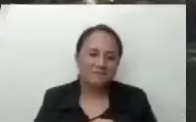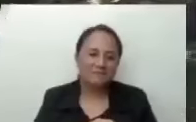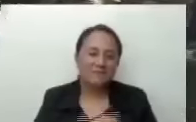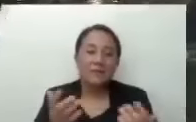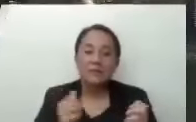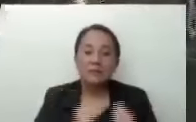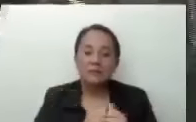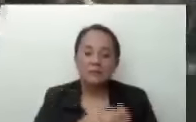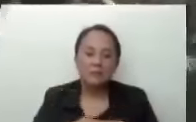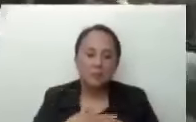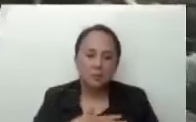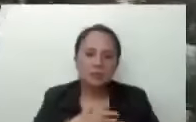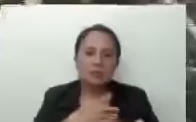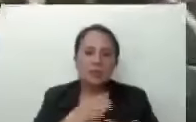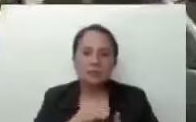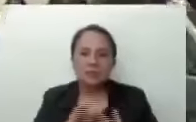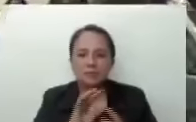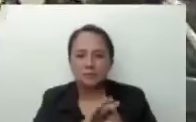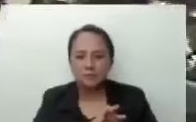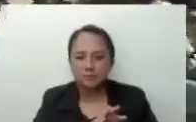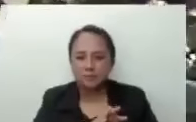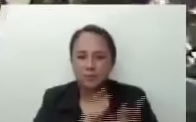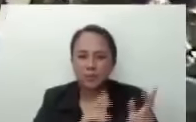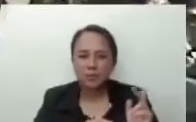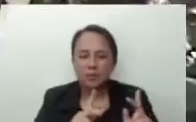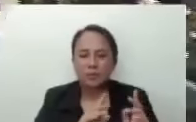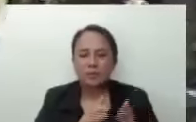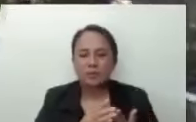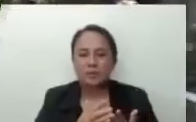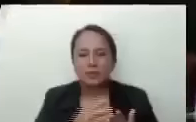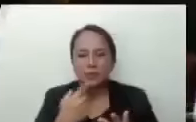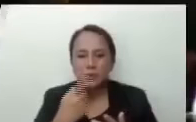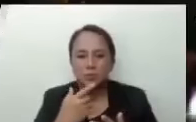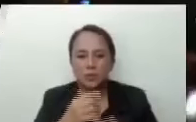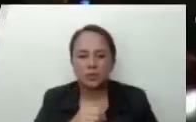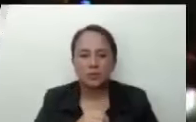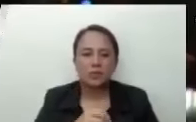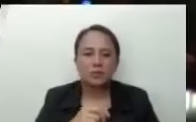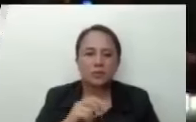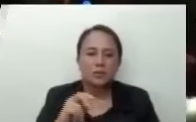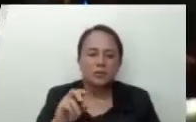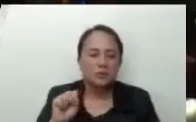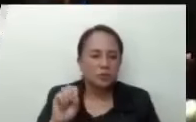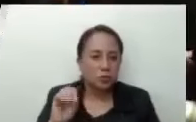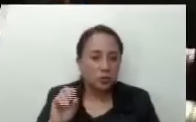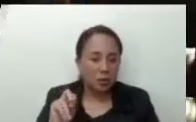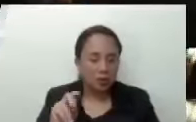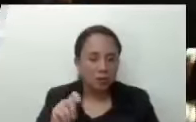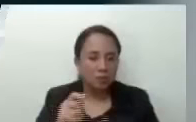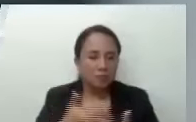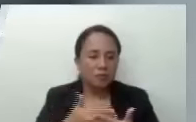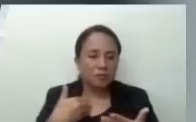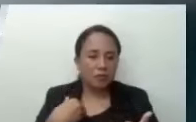fans opening performance ni English singer songwriter kalum Scott pero bago ang onstage